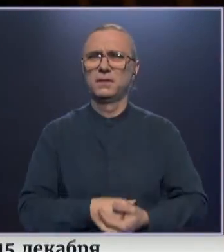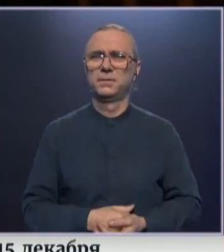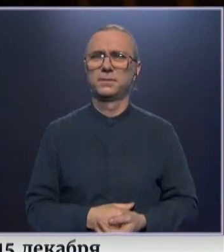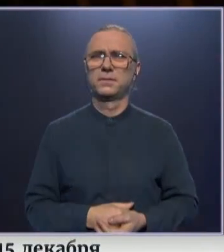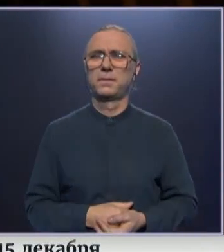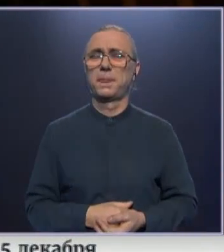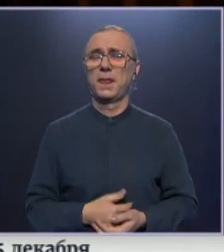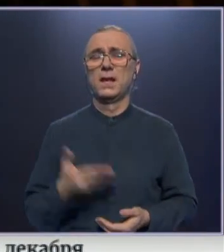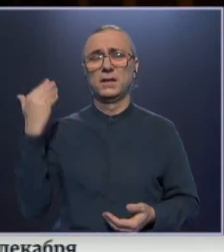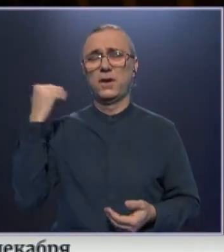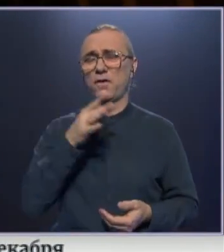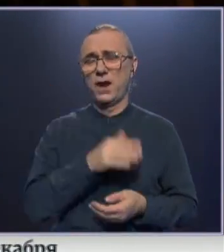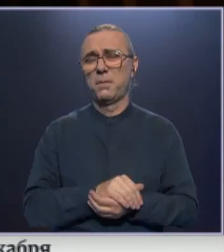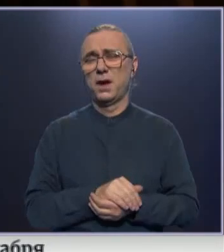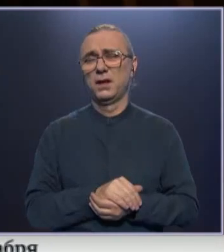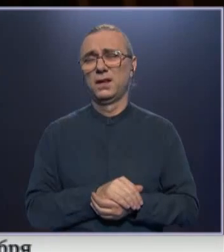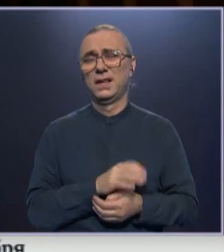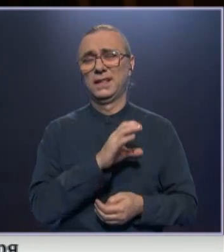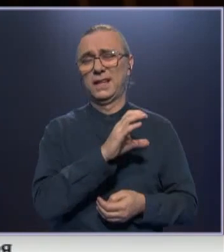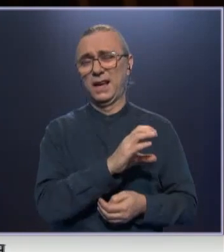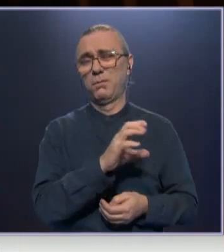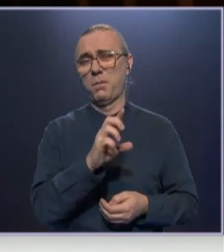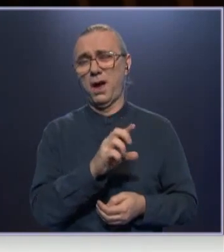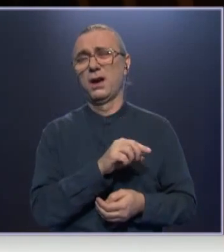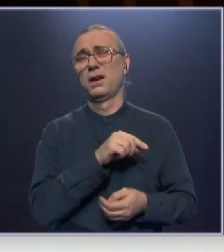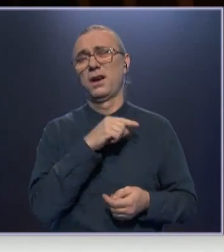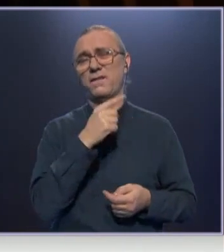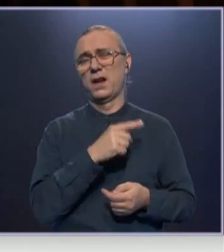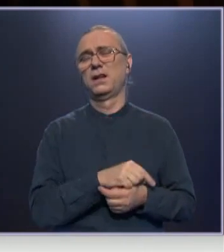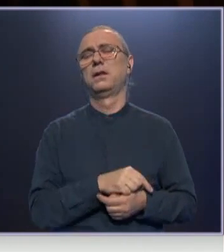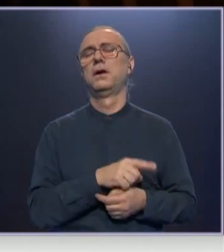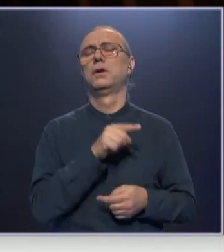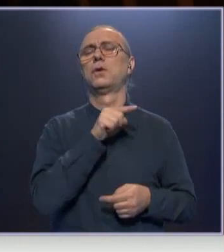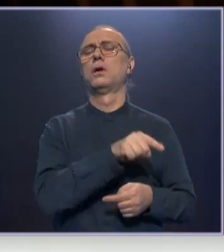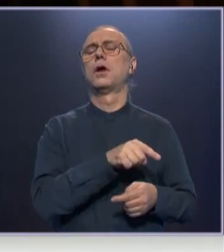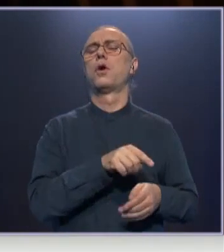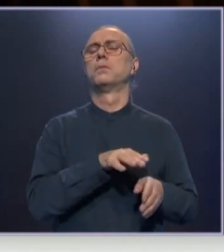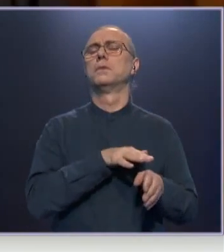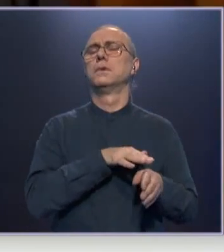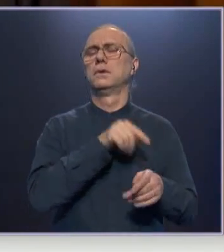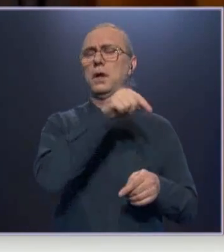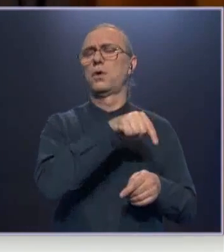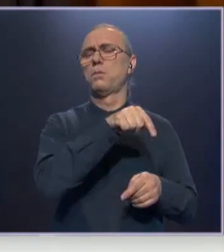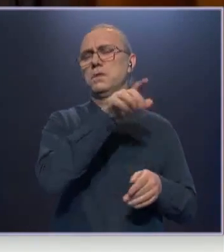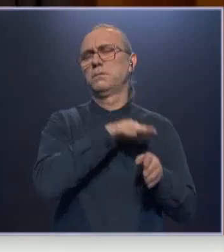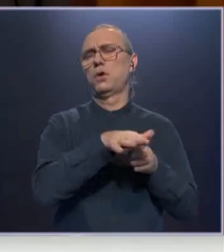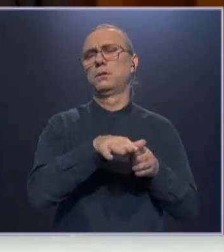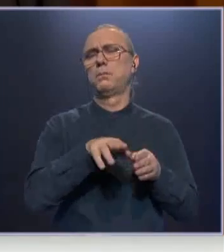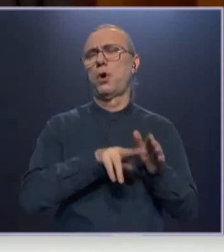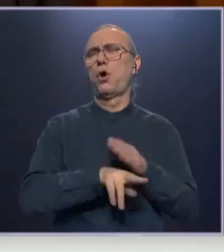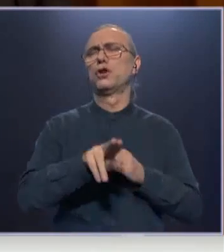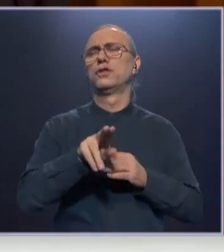В свое время Саи-Баба говорил, что на нем исполнились пророчества, записанные в Библии. И, в общем-то,